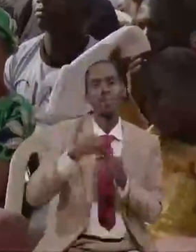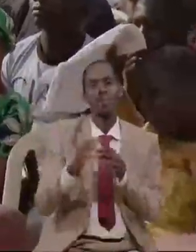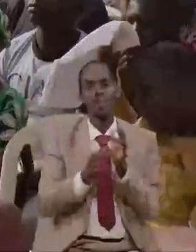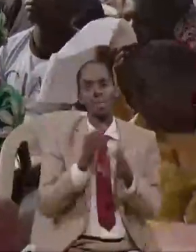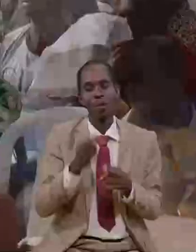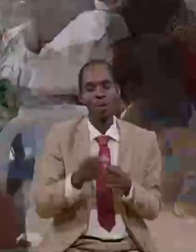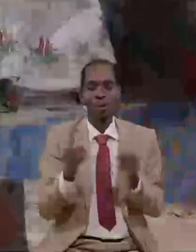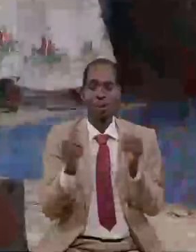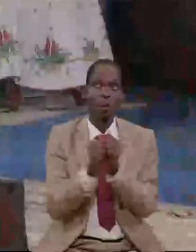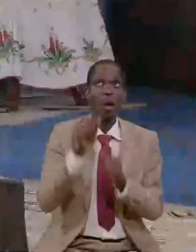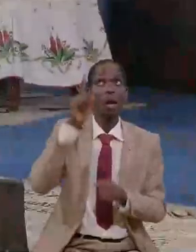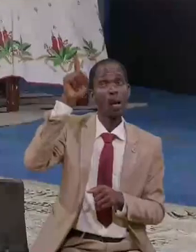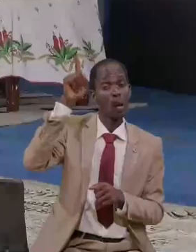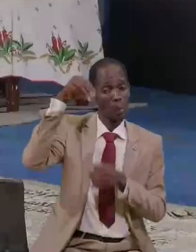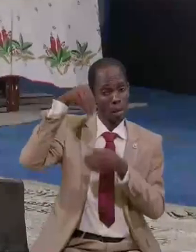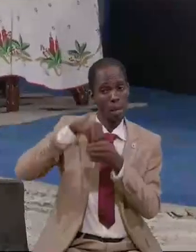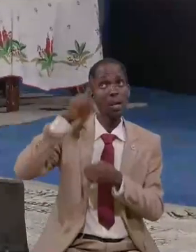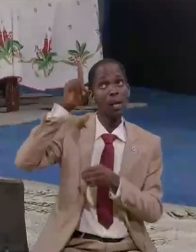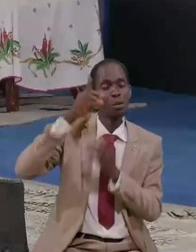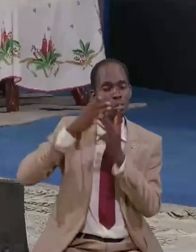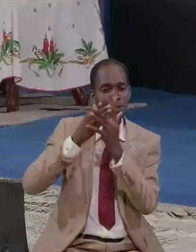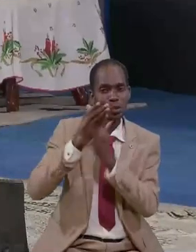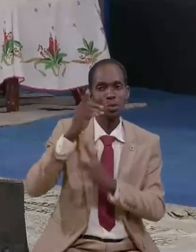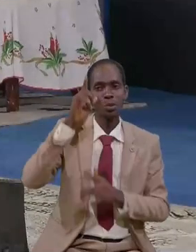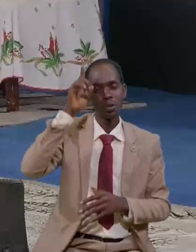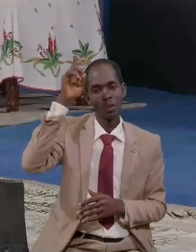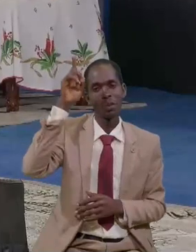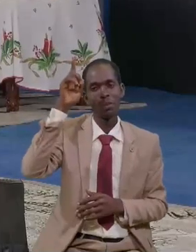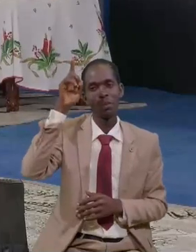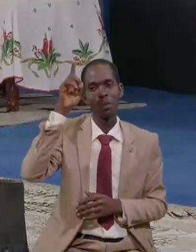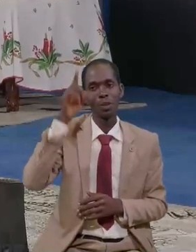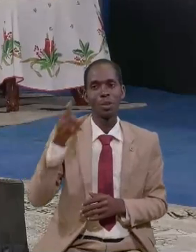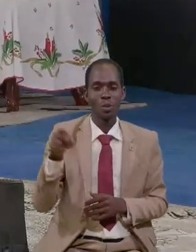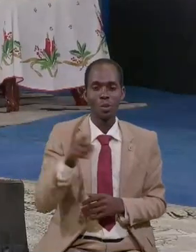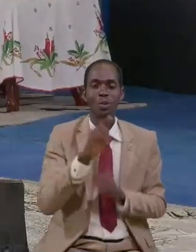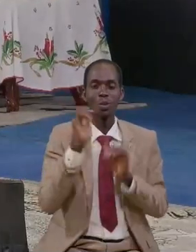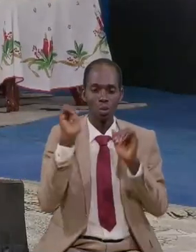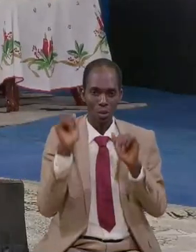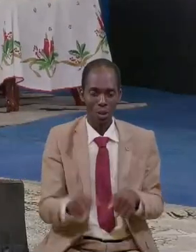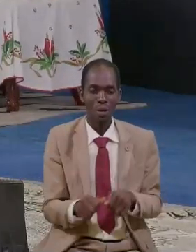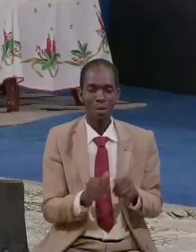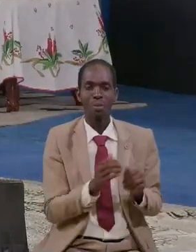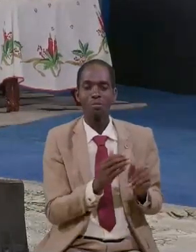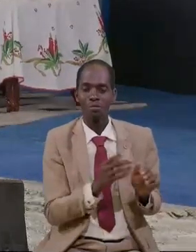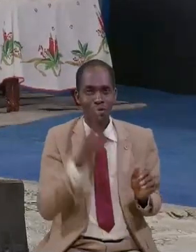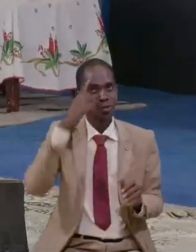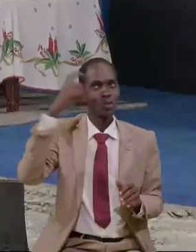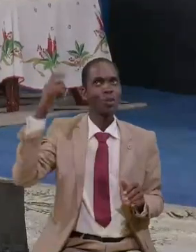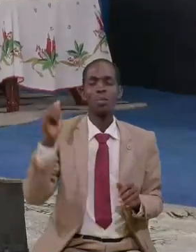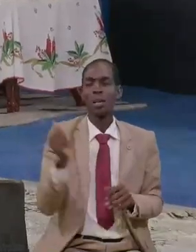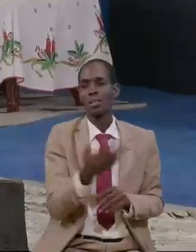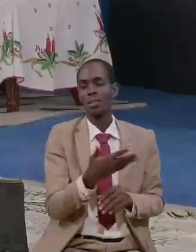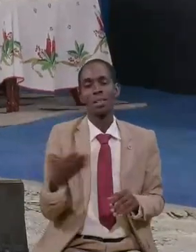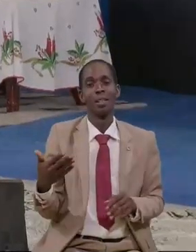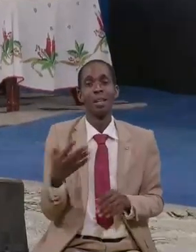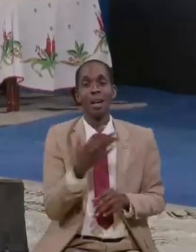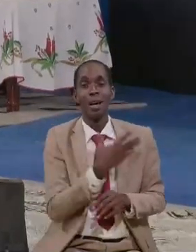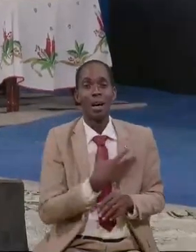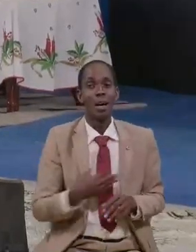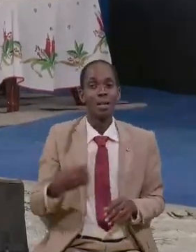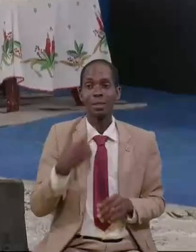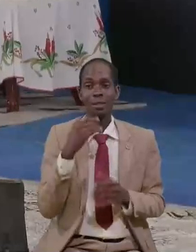avec lui, en lui, à travers lui. Tu peux être destiné à tout. Tu